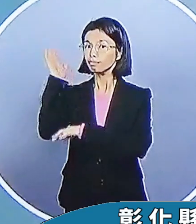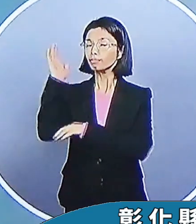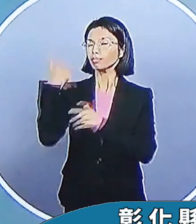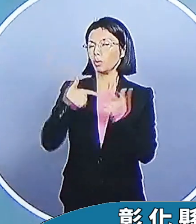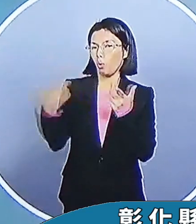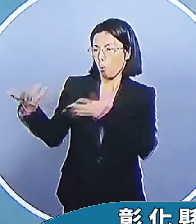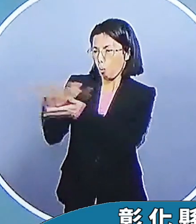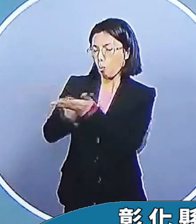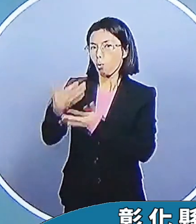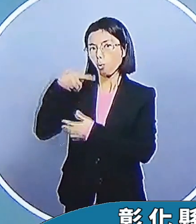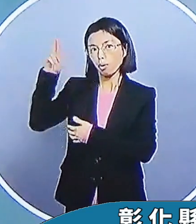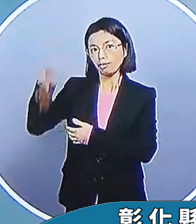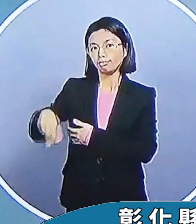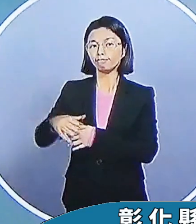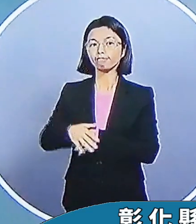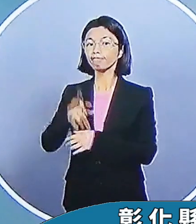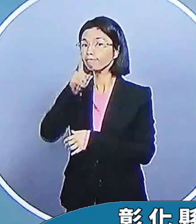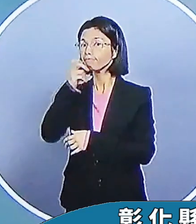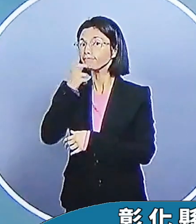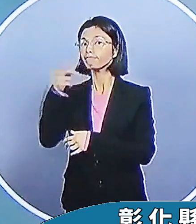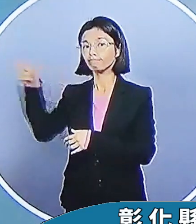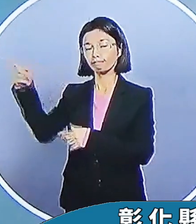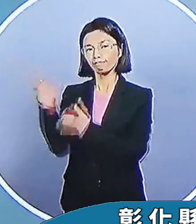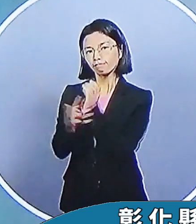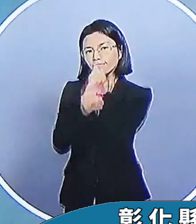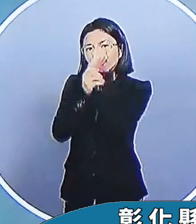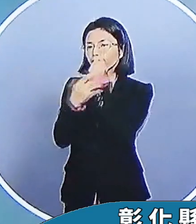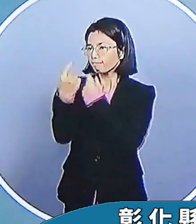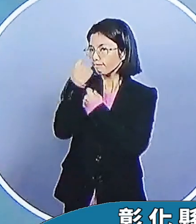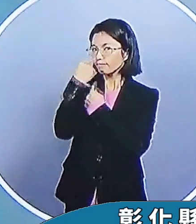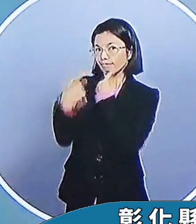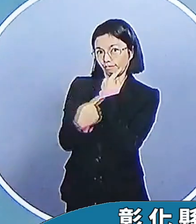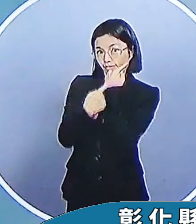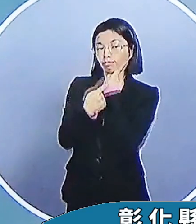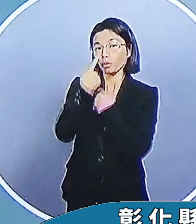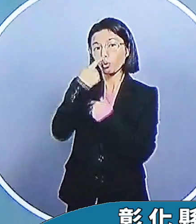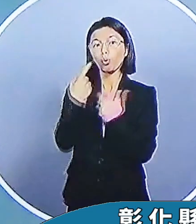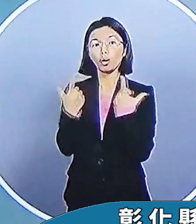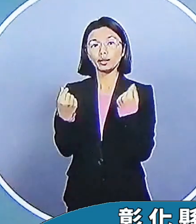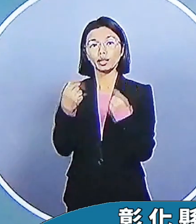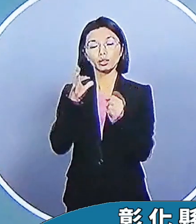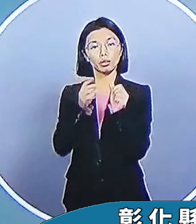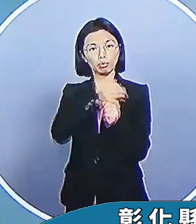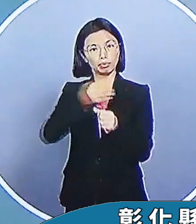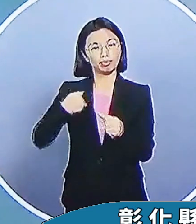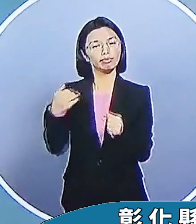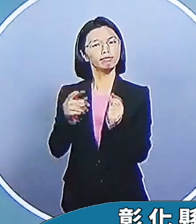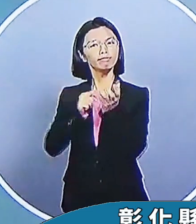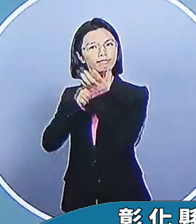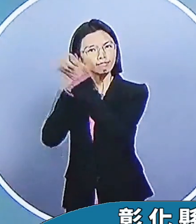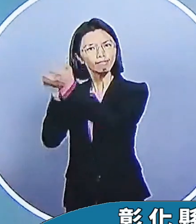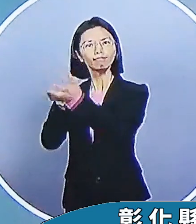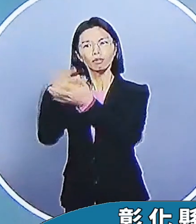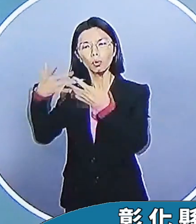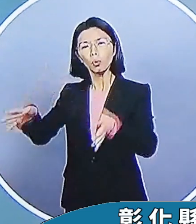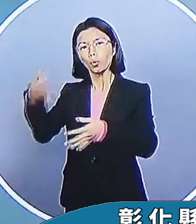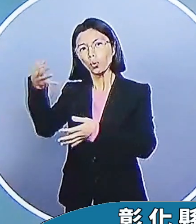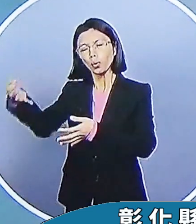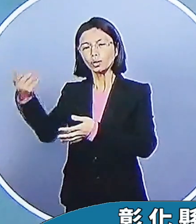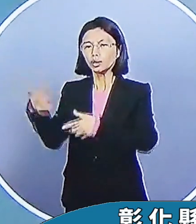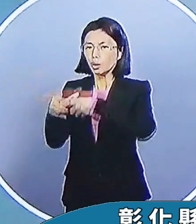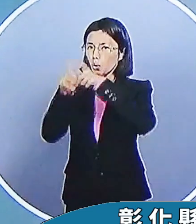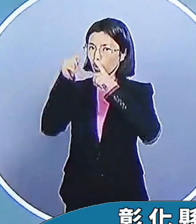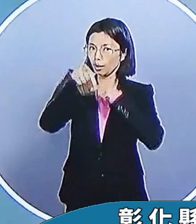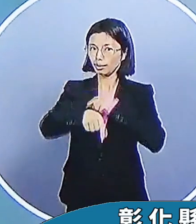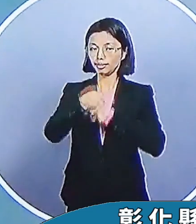可以沟通的，中央会当全力支持秀峰，秀峰也有能力来争取更加侪建设经费。等